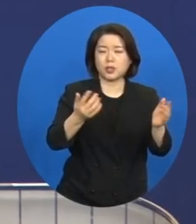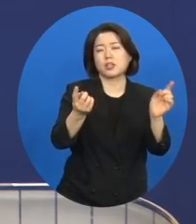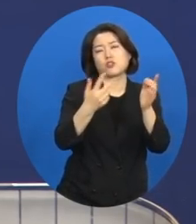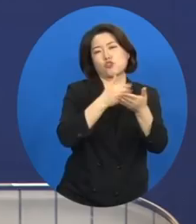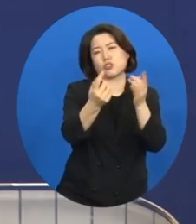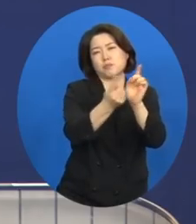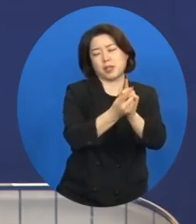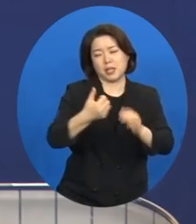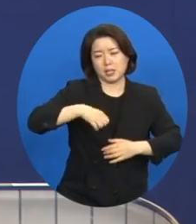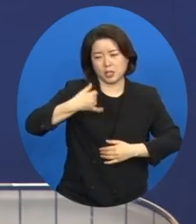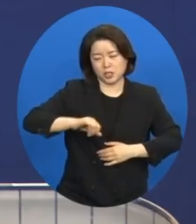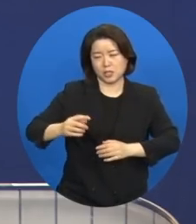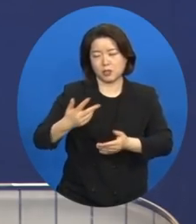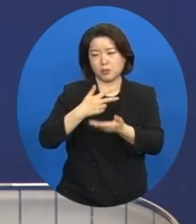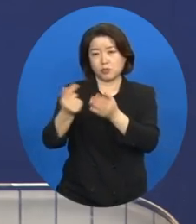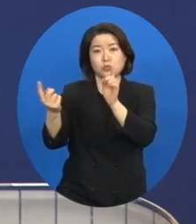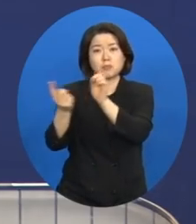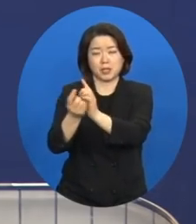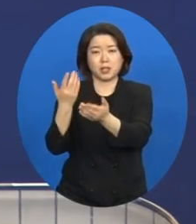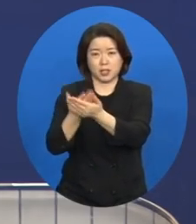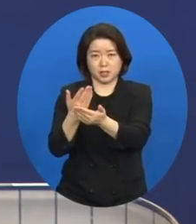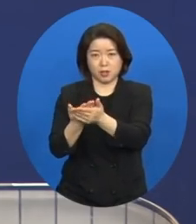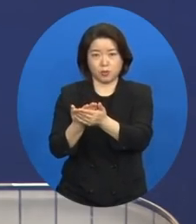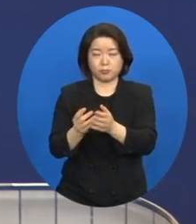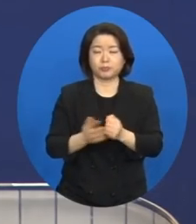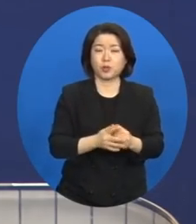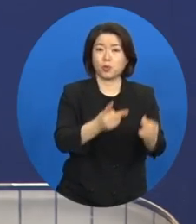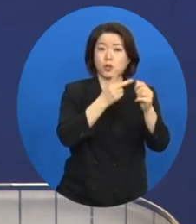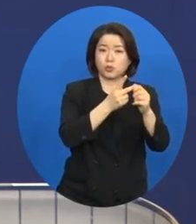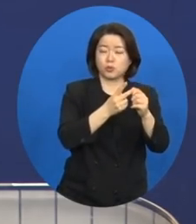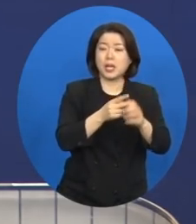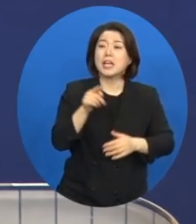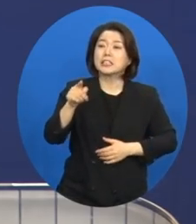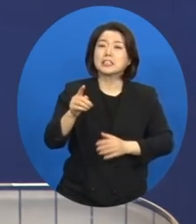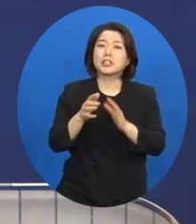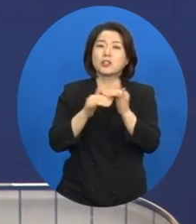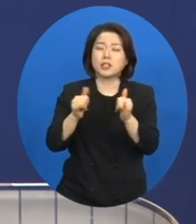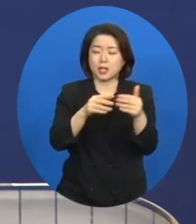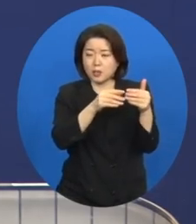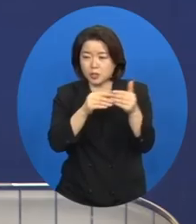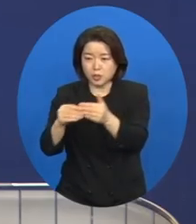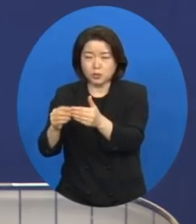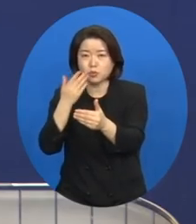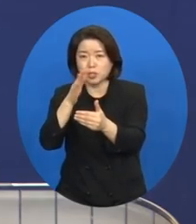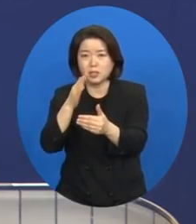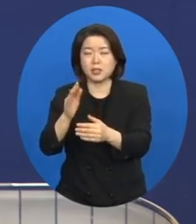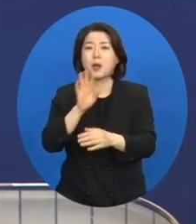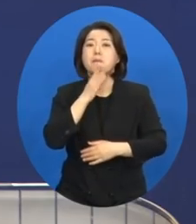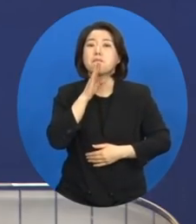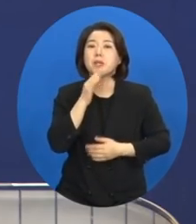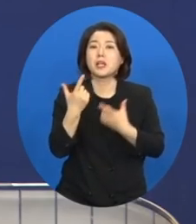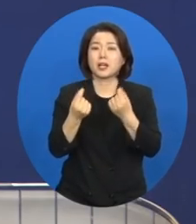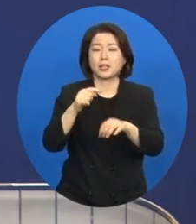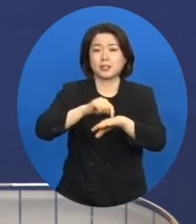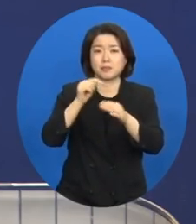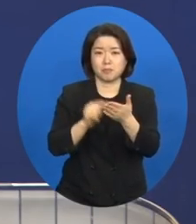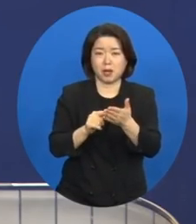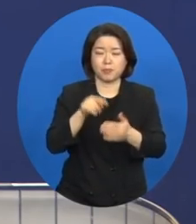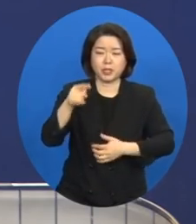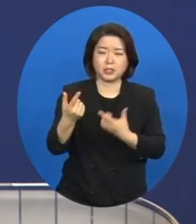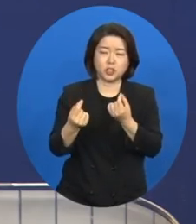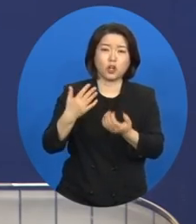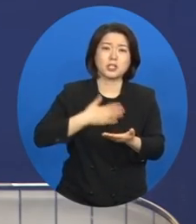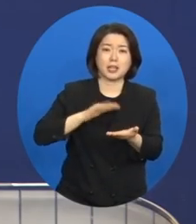만나게 해주십시오 라고 기도하시고, 두 번째는 그런 친구들을 인도할 수 있는 빌립과 같은 사람, 정말 그런 자들로 나를 사용해